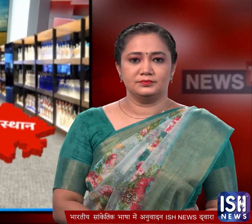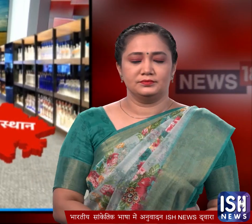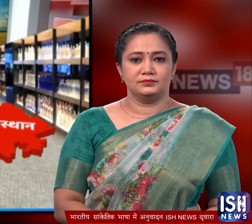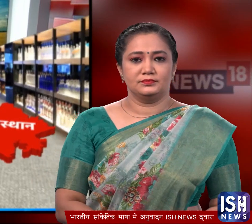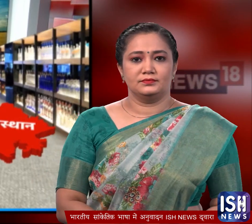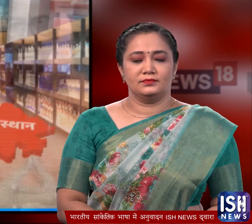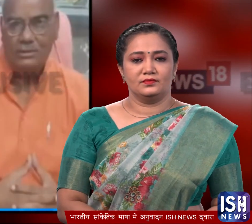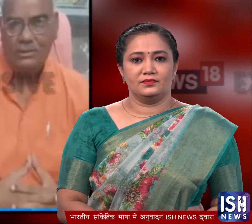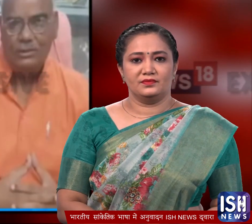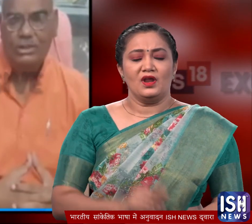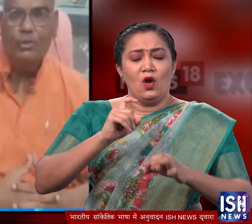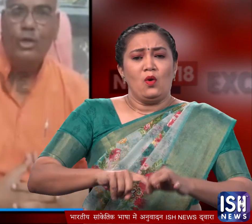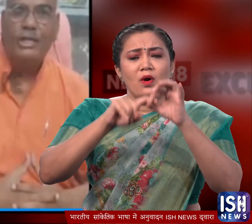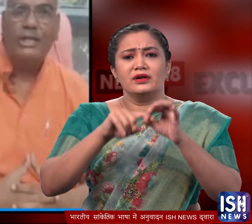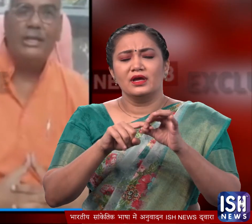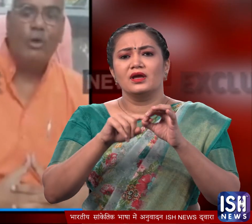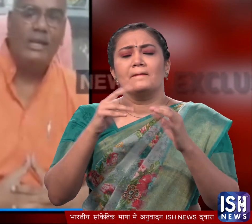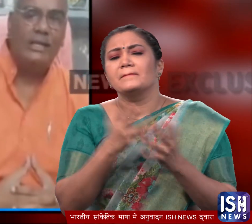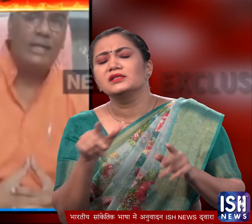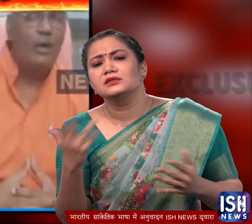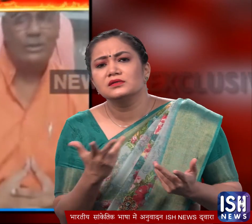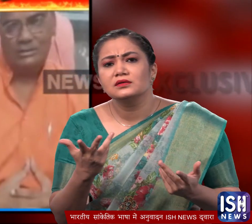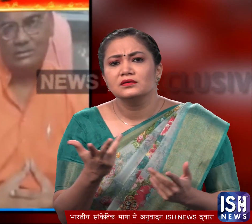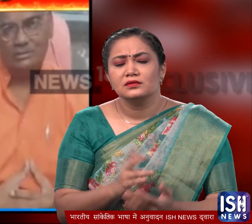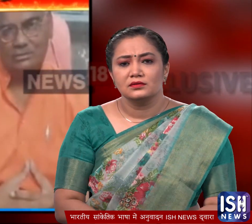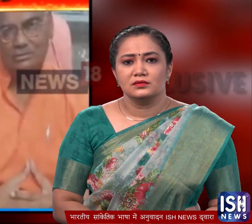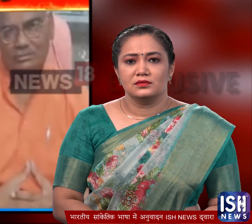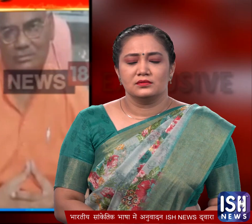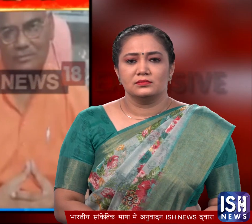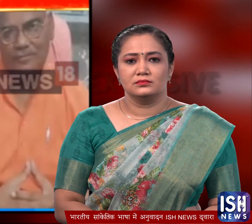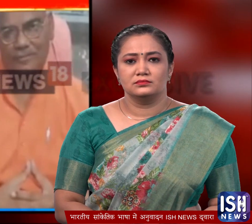कर दिए। तो अच्छी क्वालिटी क्या होगी,